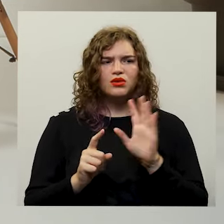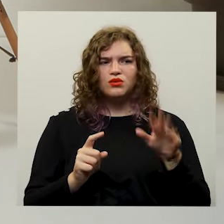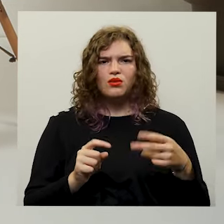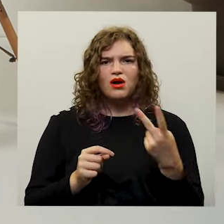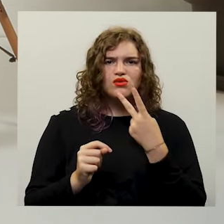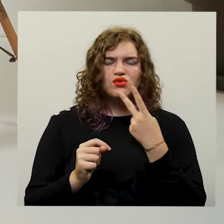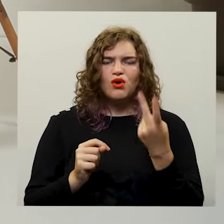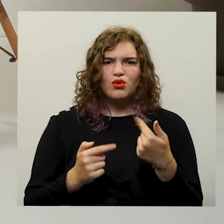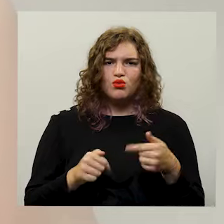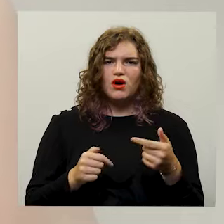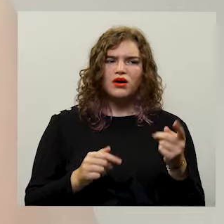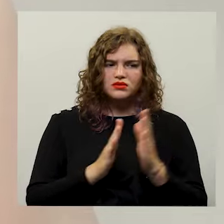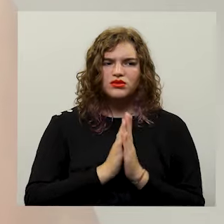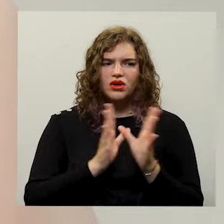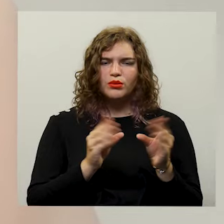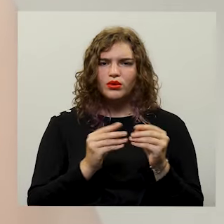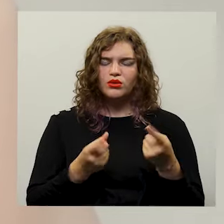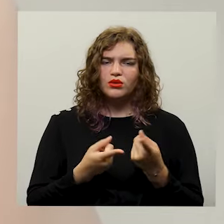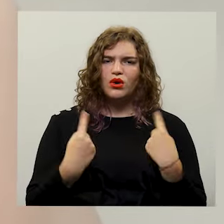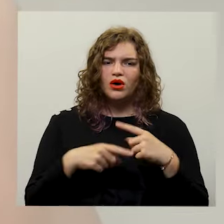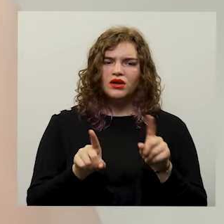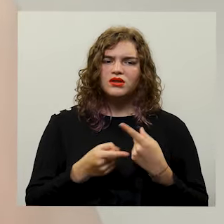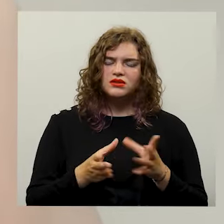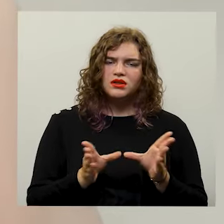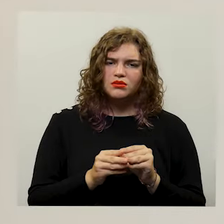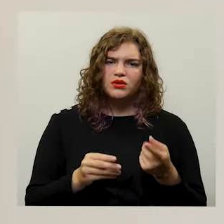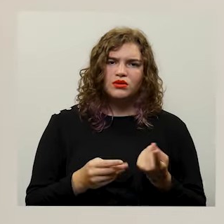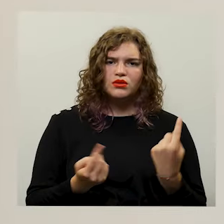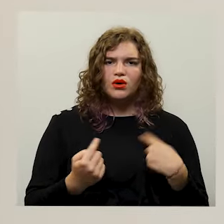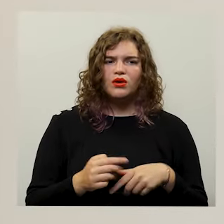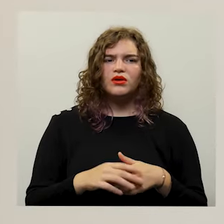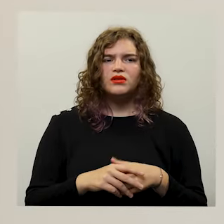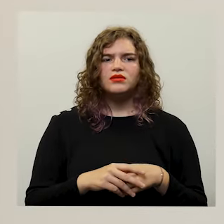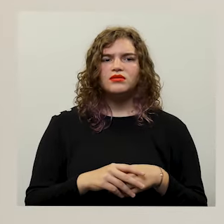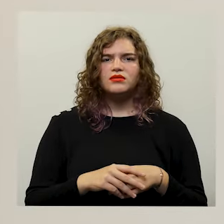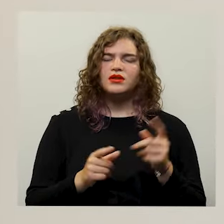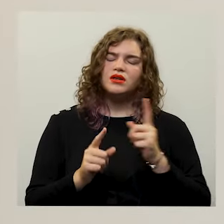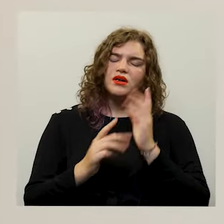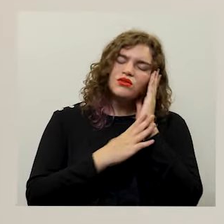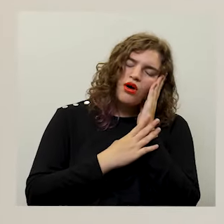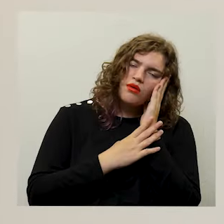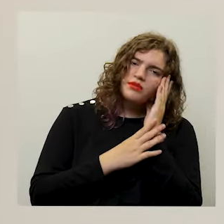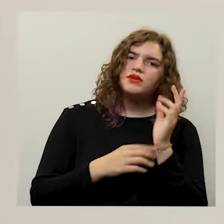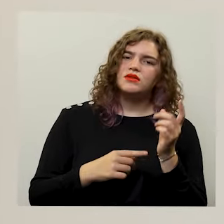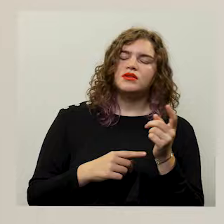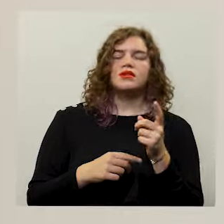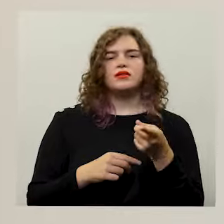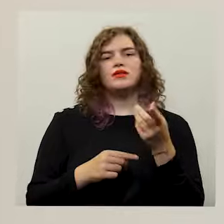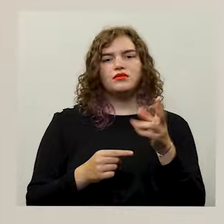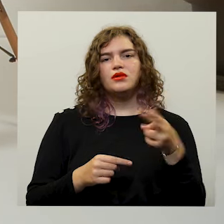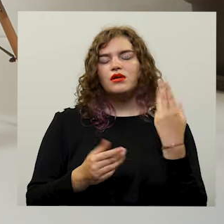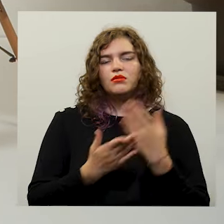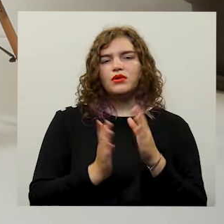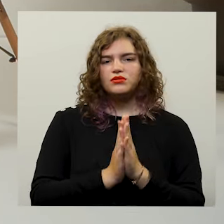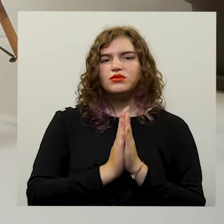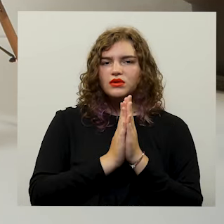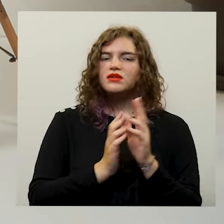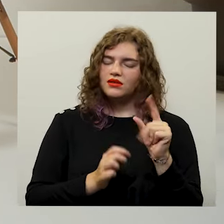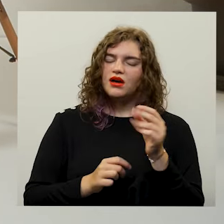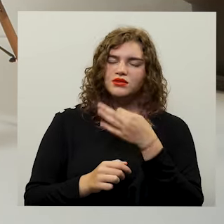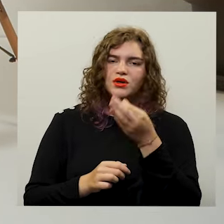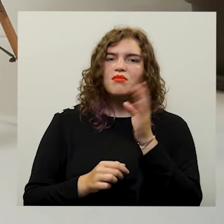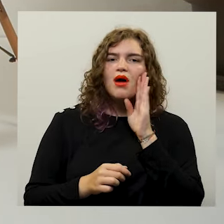2 ani, se roagă cu noi, cântări creștine. Vă cheamă la rugăciune. Dacă vreți să puneți în pat noaptea, seara, fără rugăciune, vă cheamă, hai să ne rugăm.